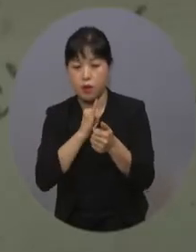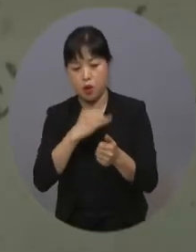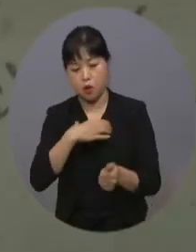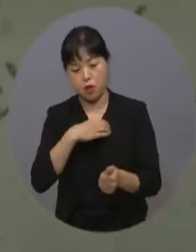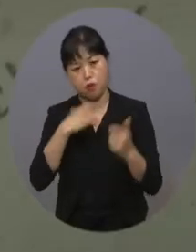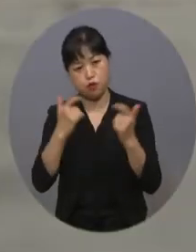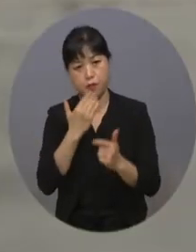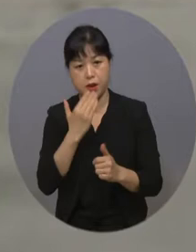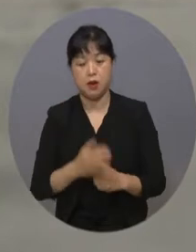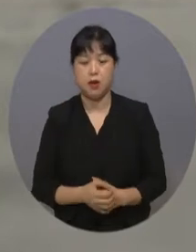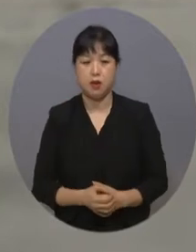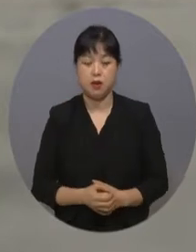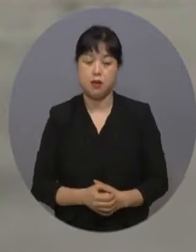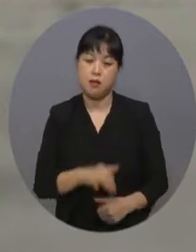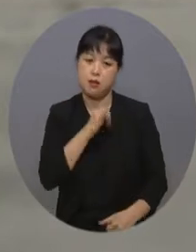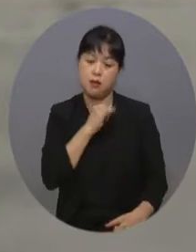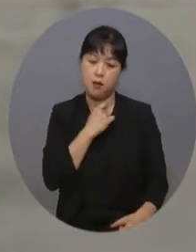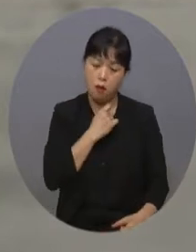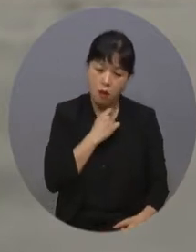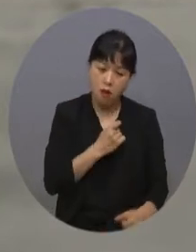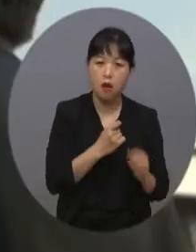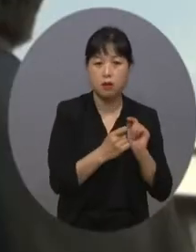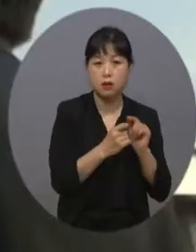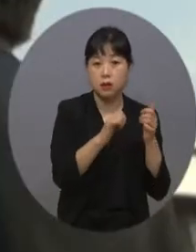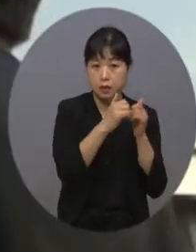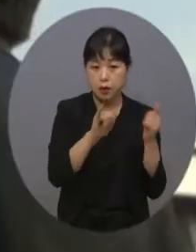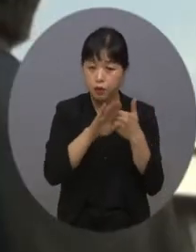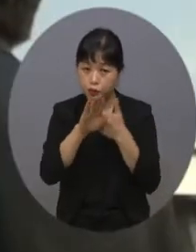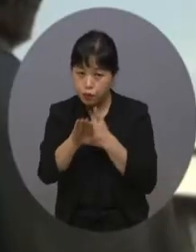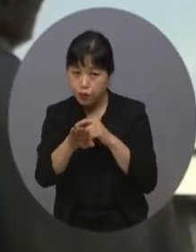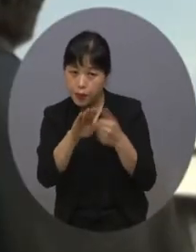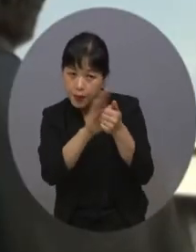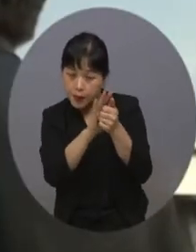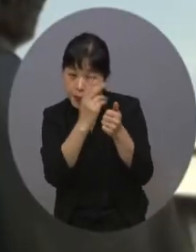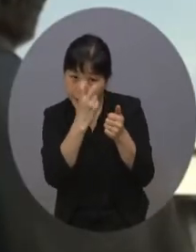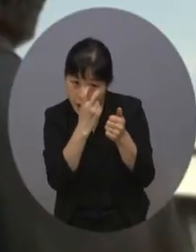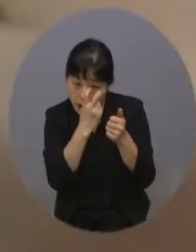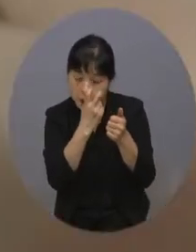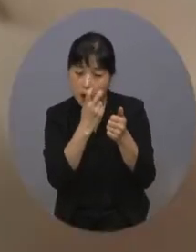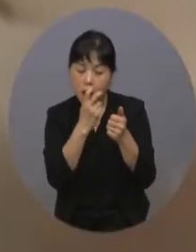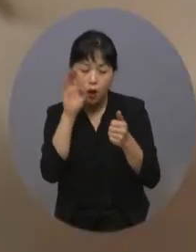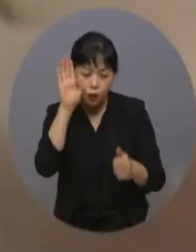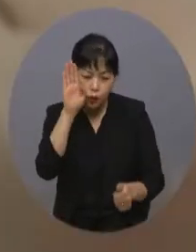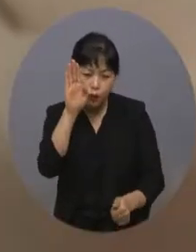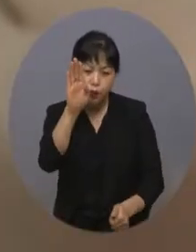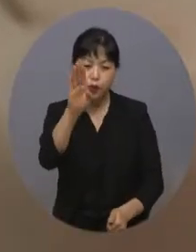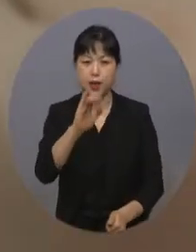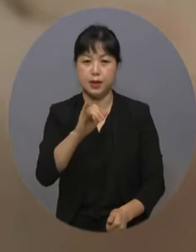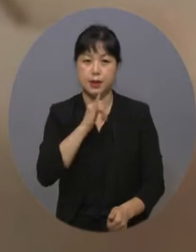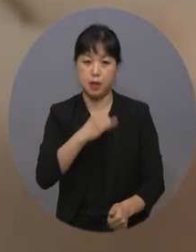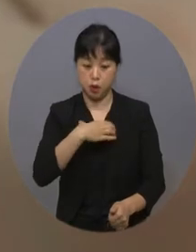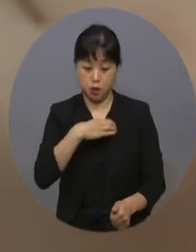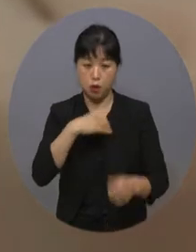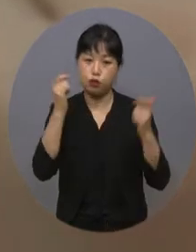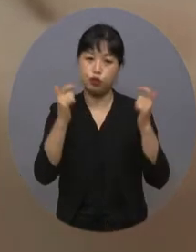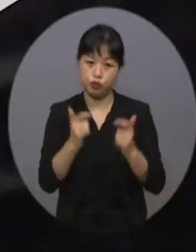자살 시도자들에게 사후 관리를 해주면 전반적인 자살 위험도가 감소하는 것으로